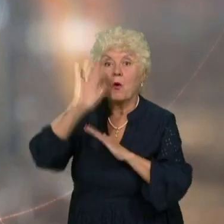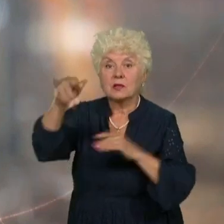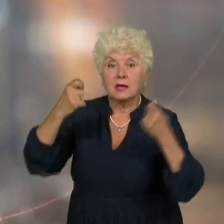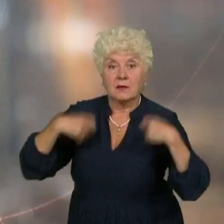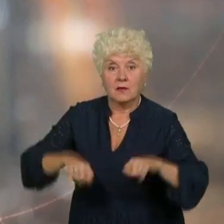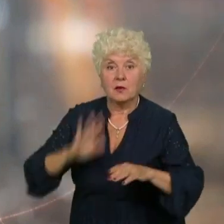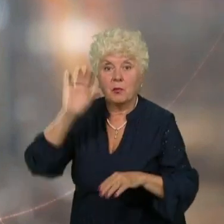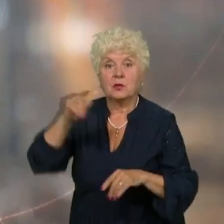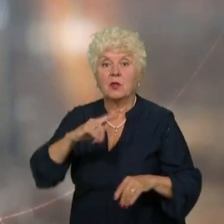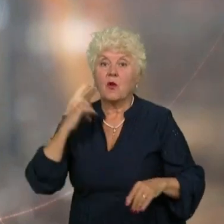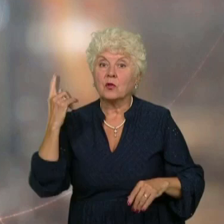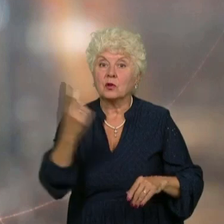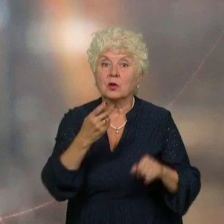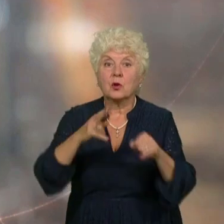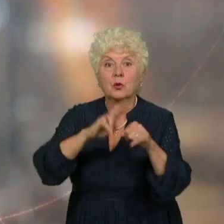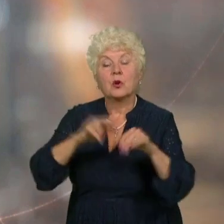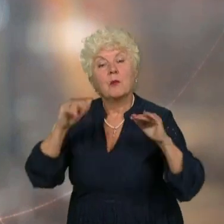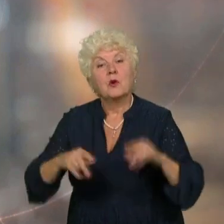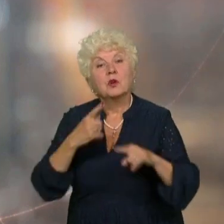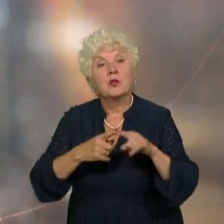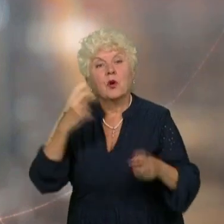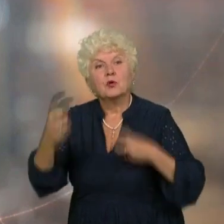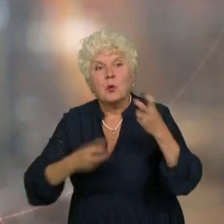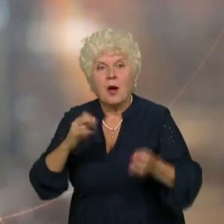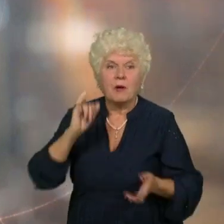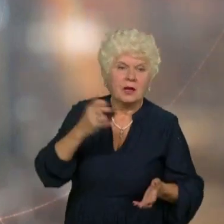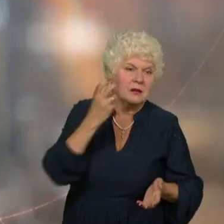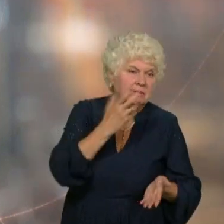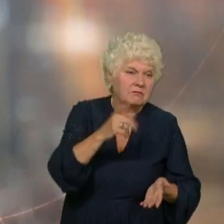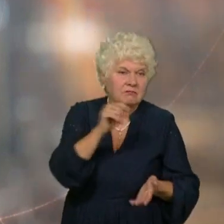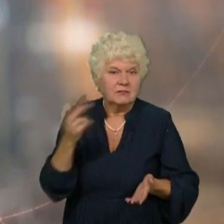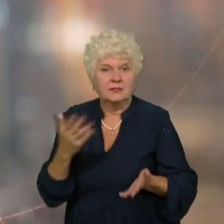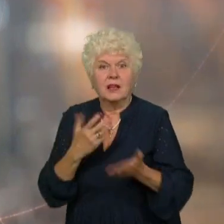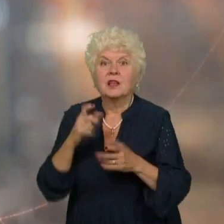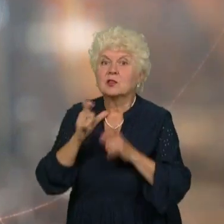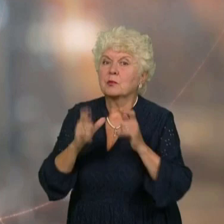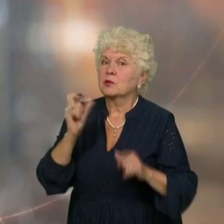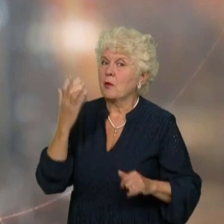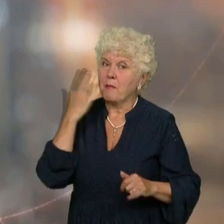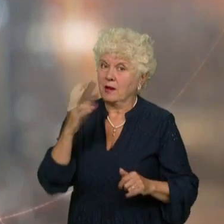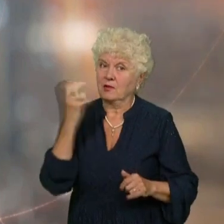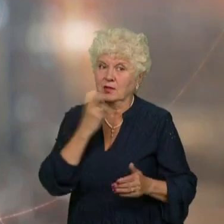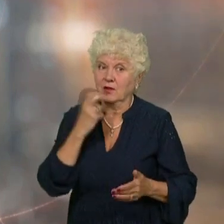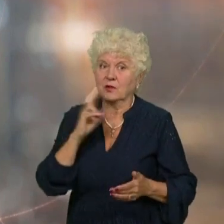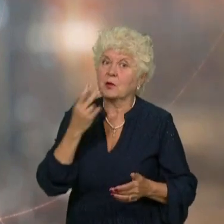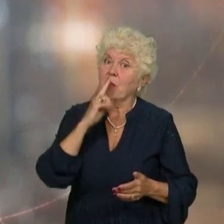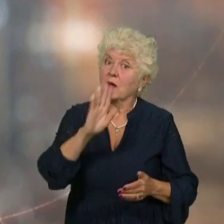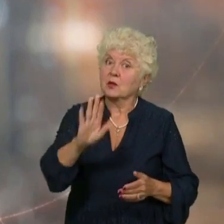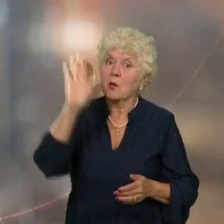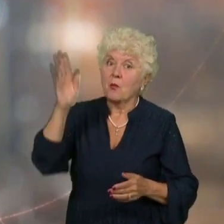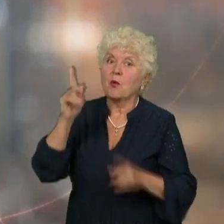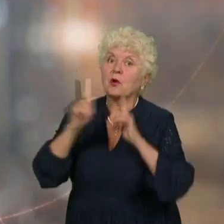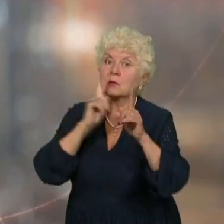rozpowiadanie które może trochę szukało sensacji No i zrobił coś bardzo bardzo ciekawego Co też pokazuje że Bóg